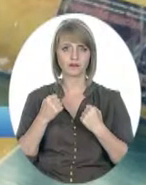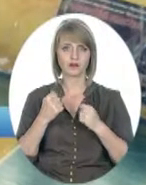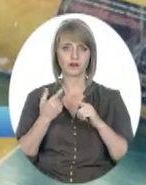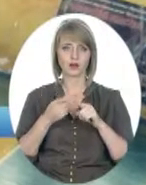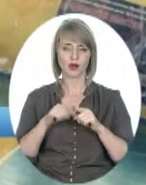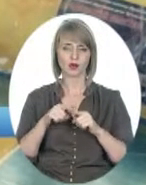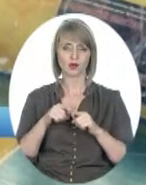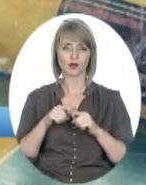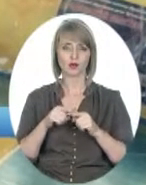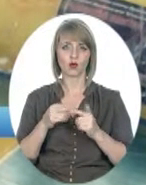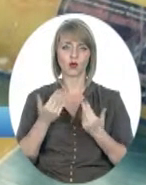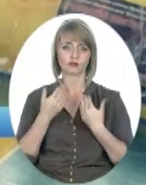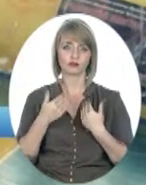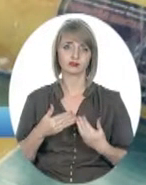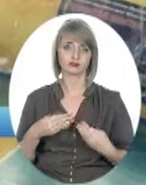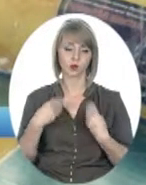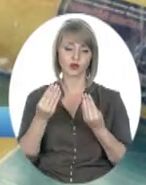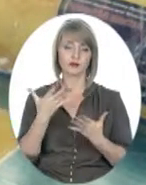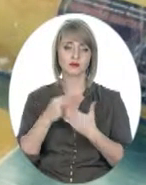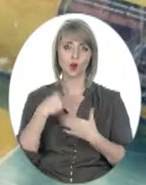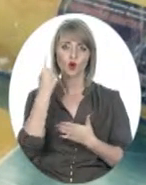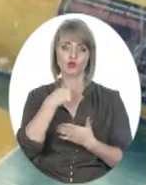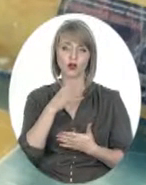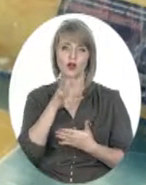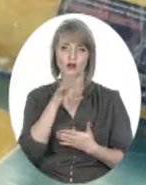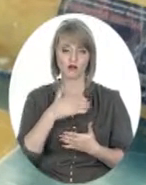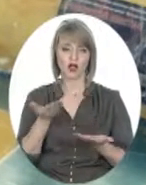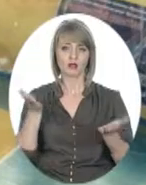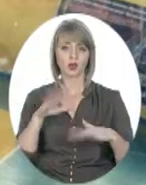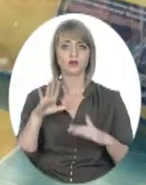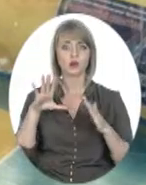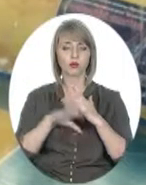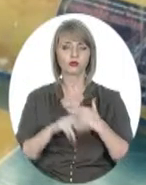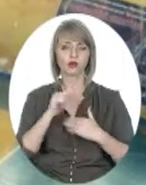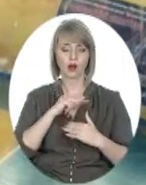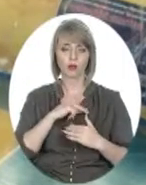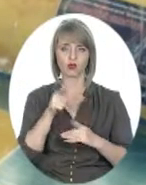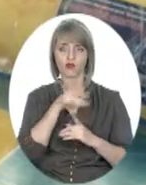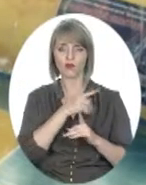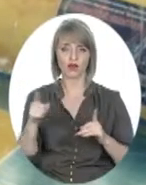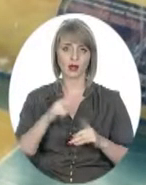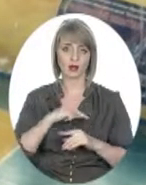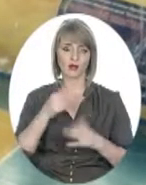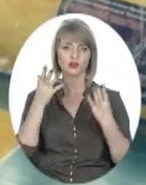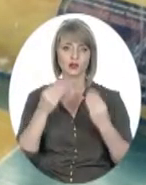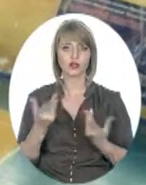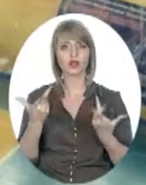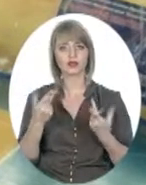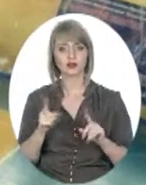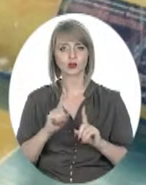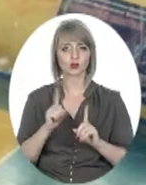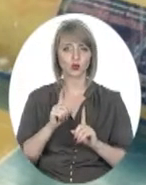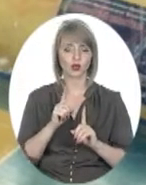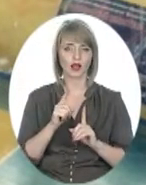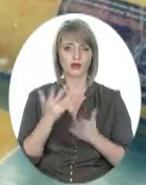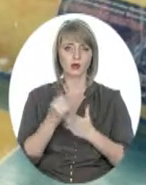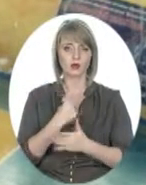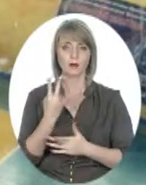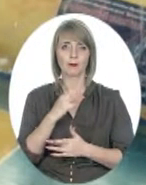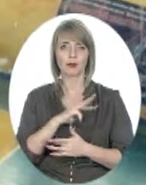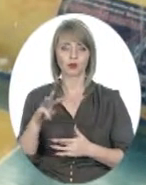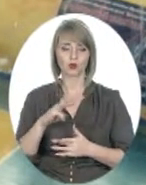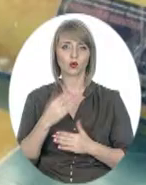принципе, они молодцы. Валя Кожевина, с рождения не имеющая кисти левой руки. Еще одна гордость азовчан.